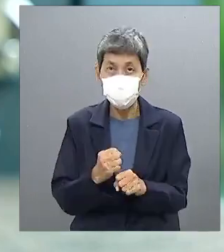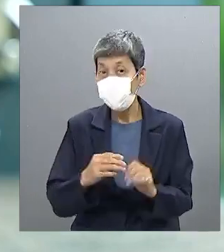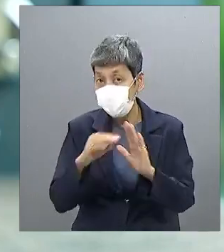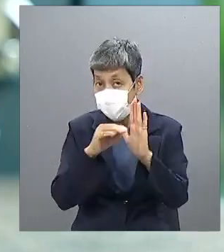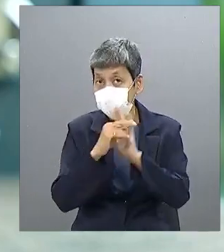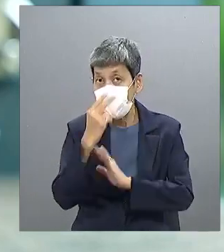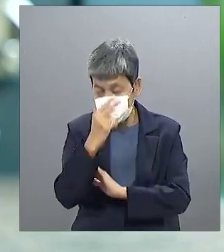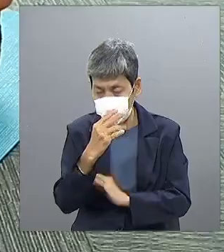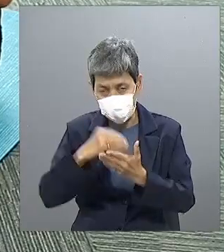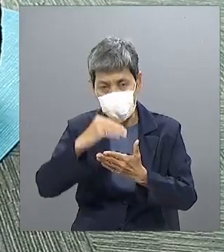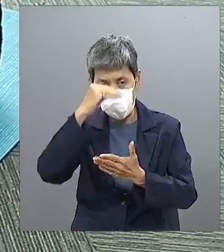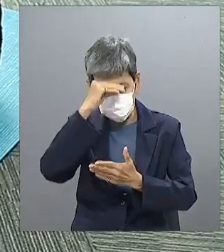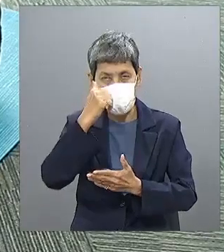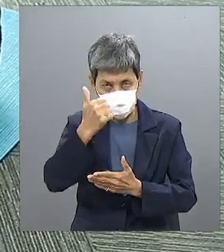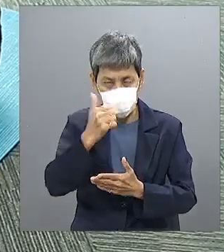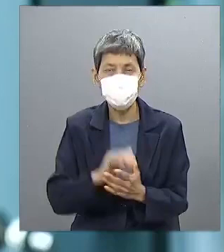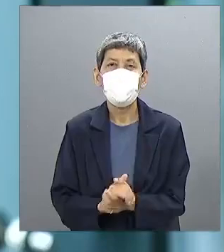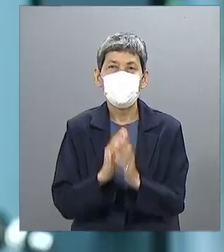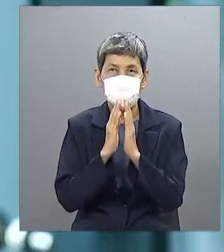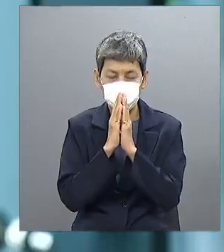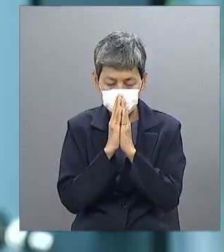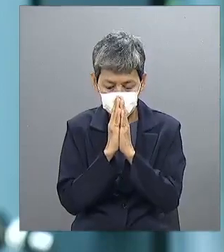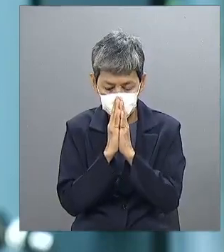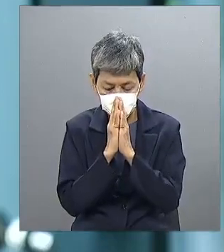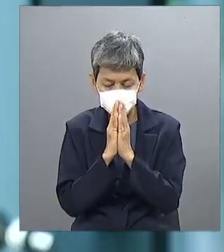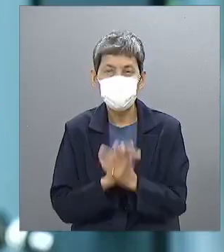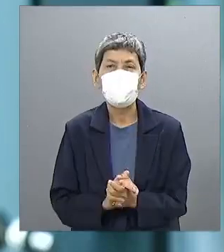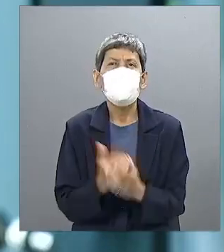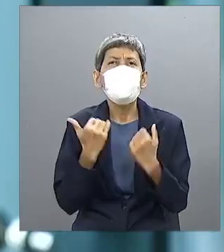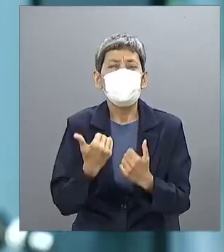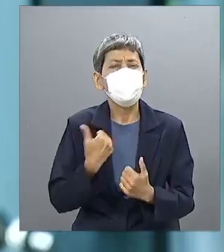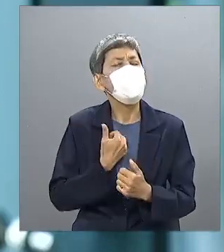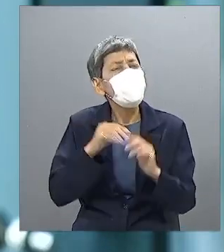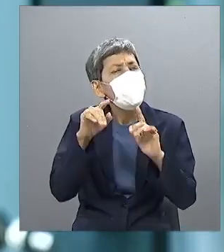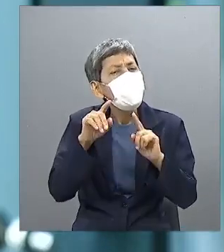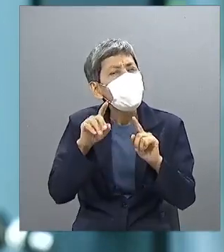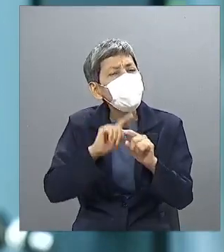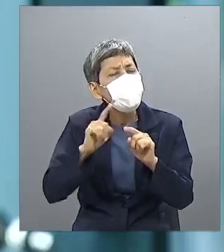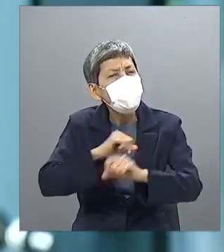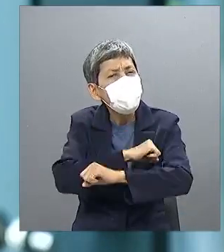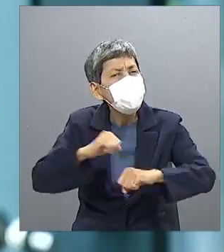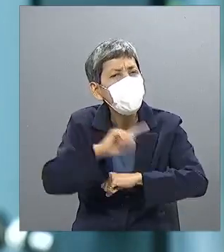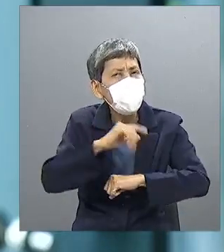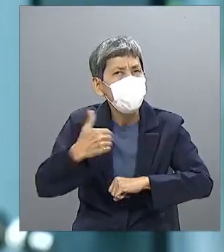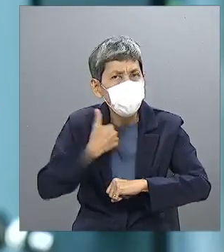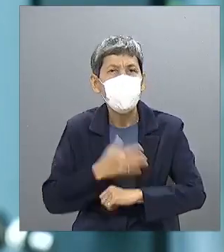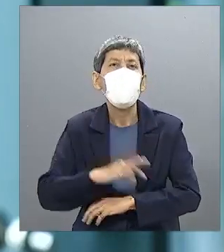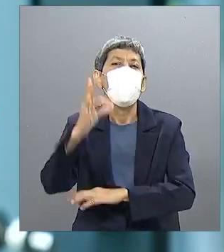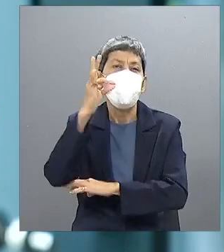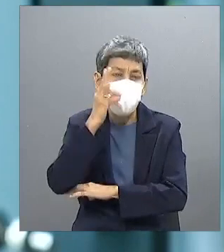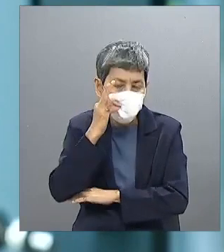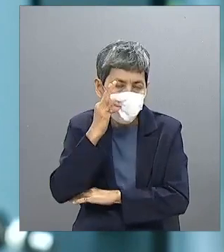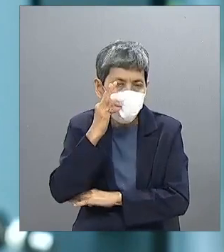มาเรียนรู้พร้อมกันกับครูเก๋ค่ะสวัสดีค่ะสวัสดีค่ะวันนี้มีท่าอะไรบ้างก็นี้จะเป็นท่าแมวถ้าวัวค่ะ